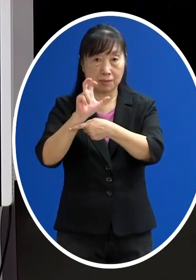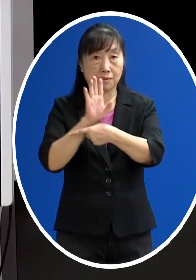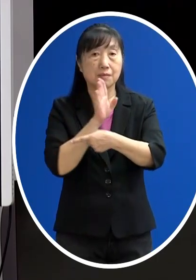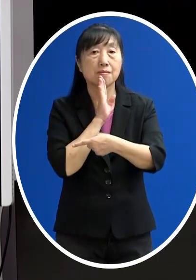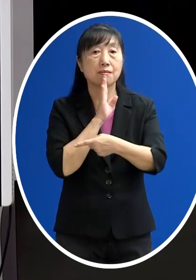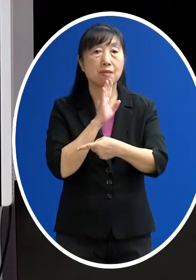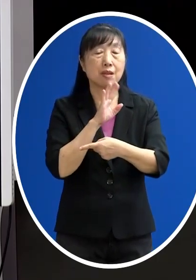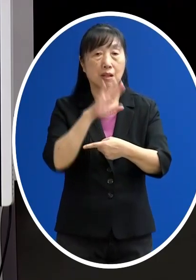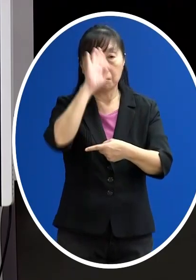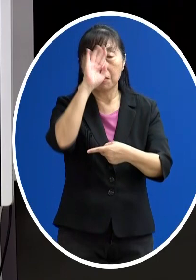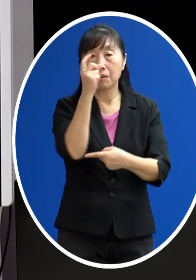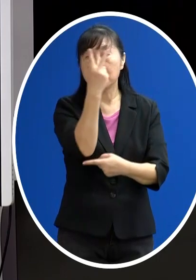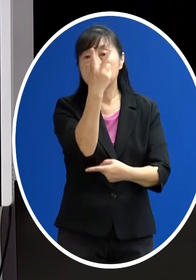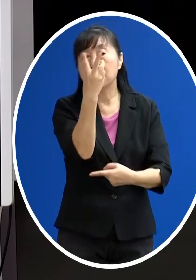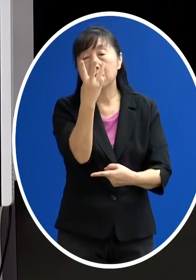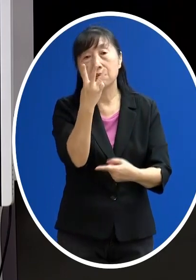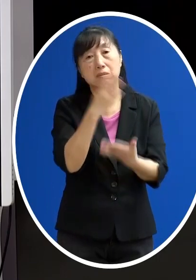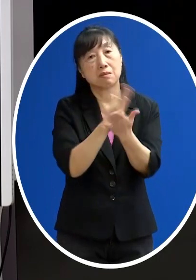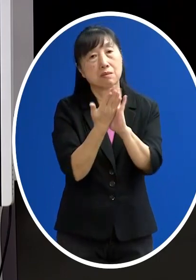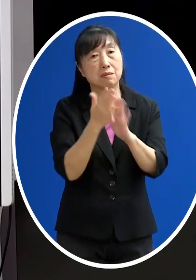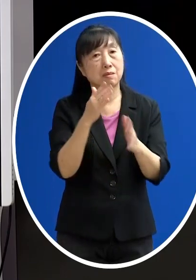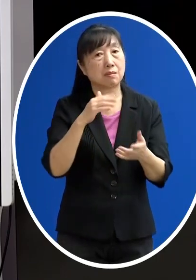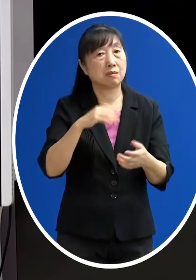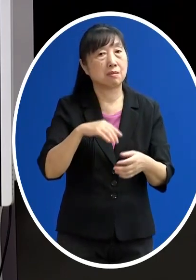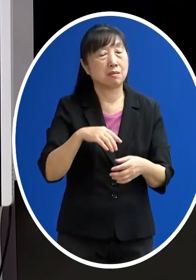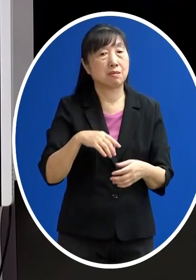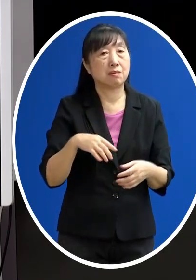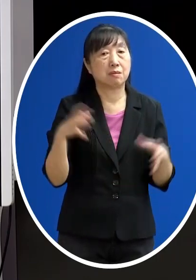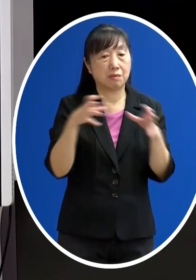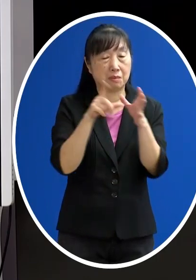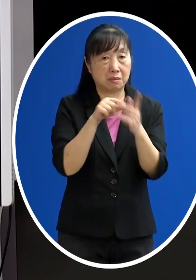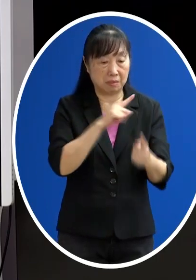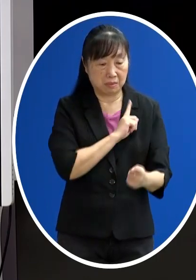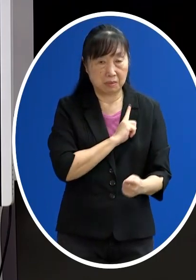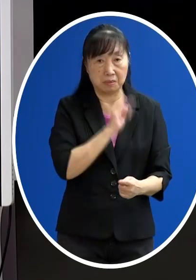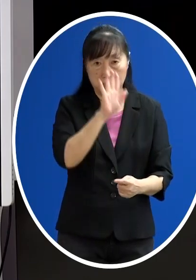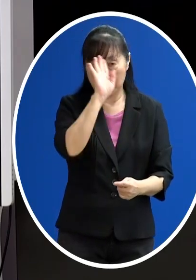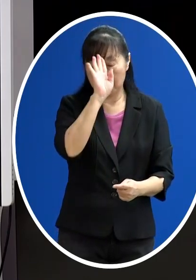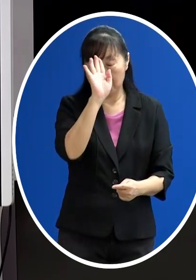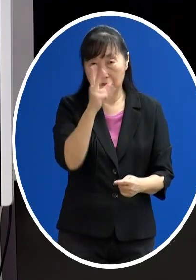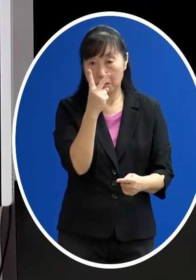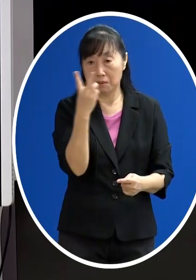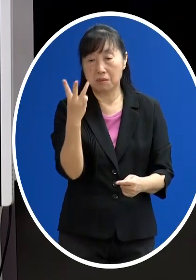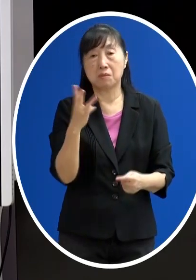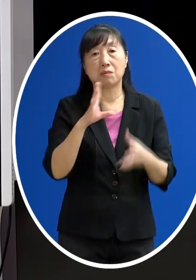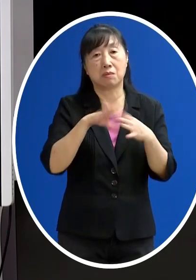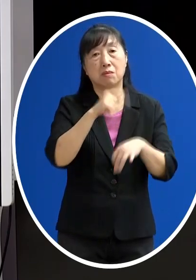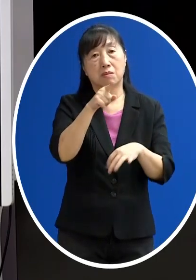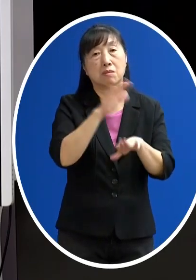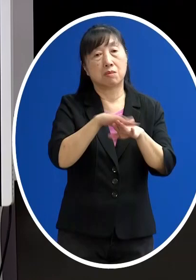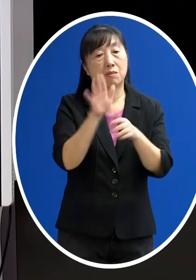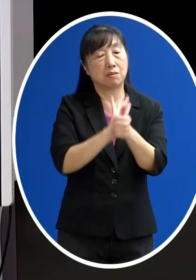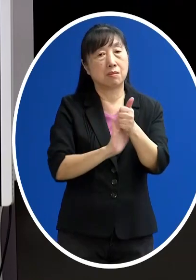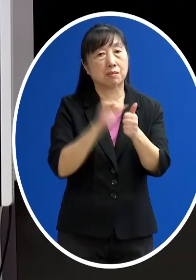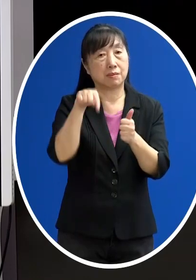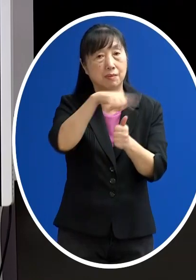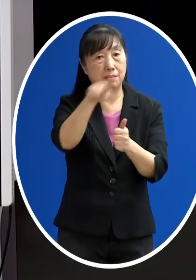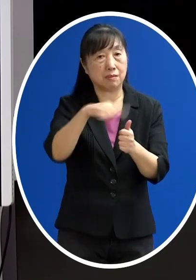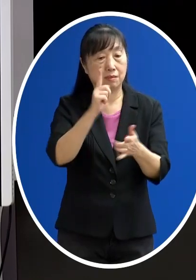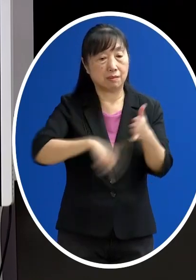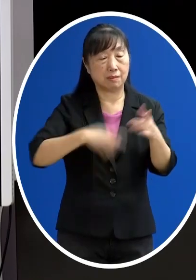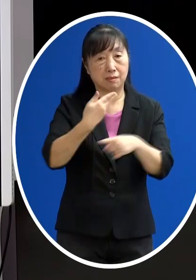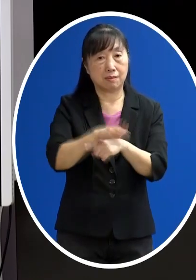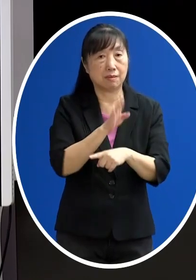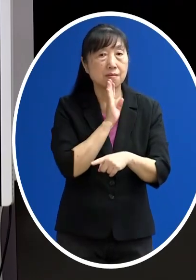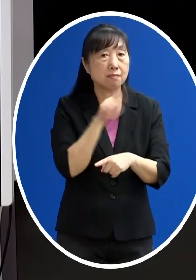是有2种、3种以上的潜伏疾病同时在他们这些病人身上。这当然也是造成他们就是比较容易死